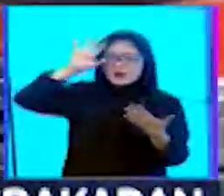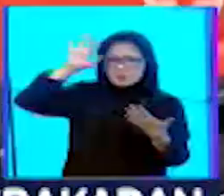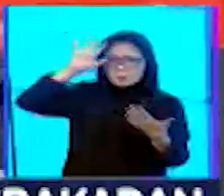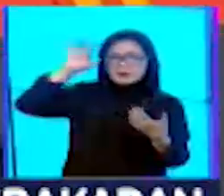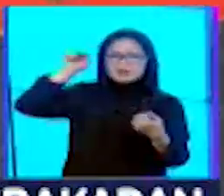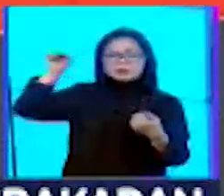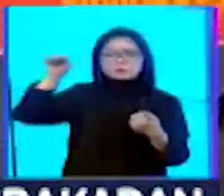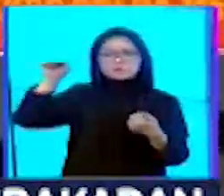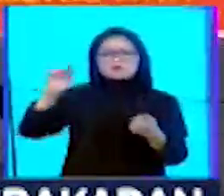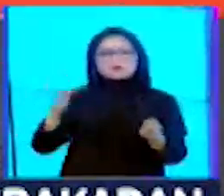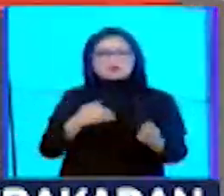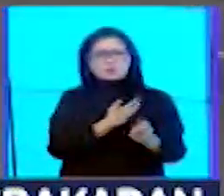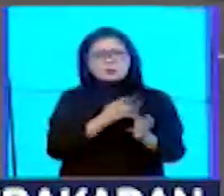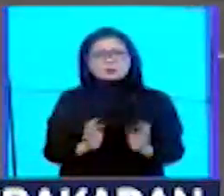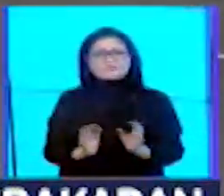Tangerang.